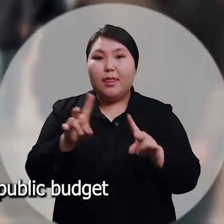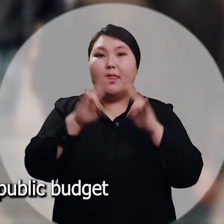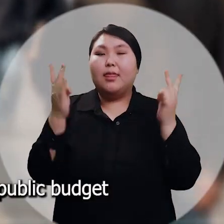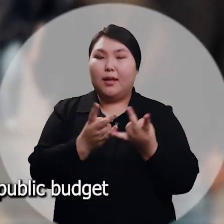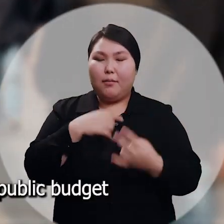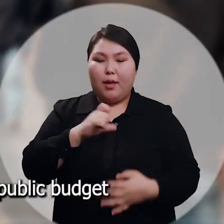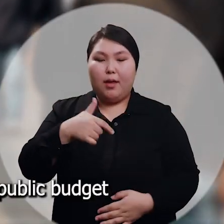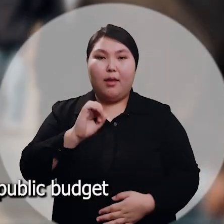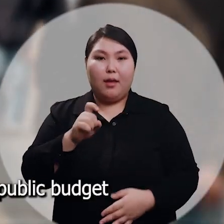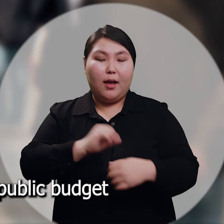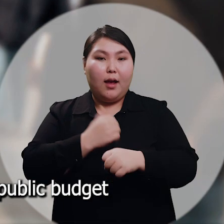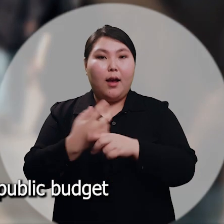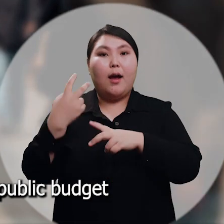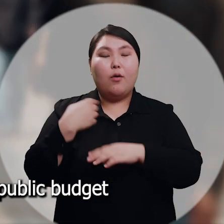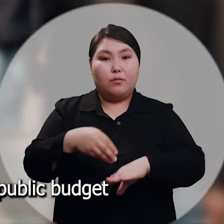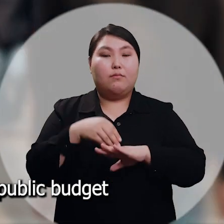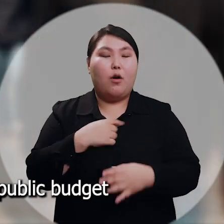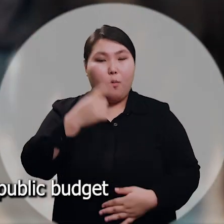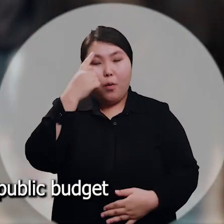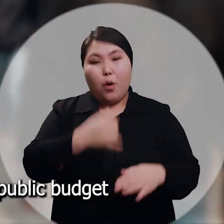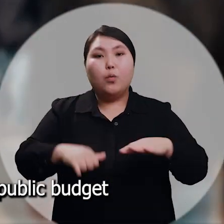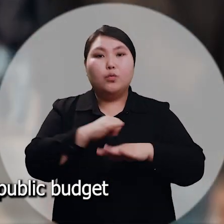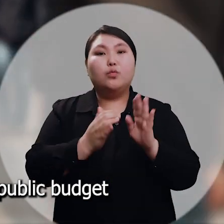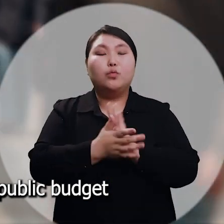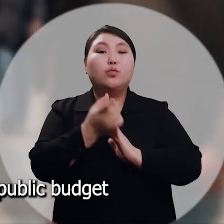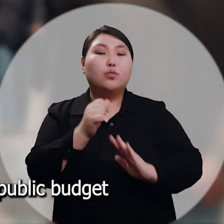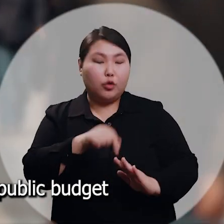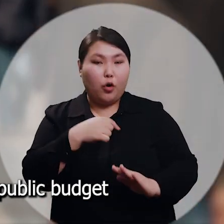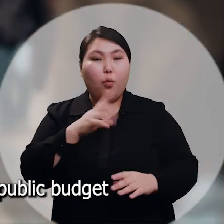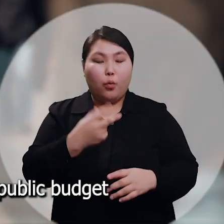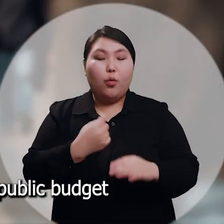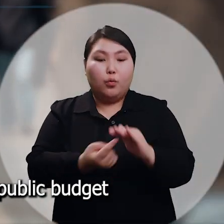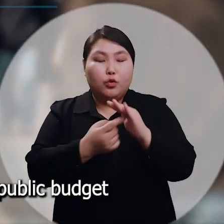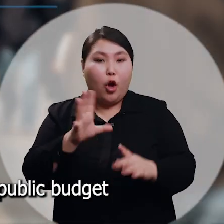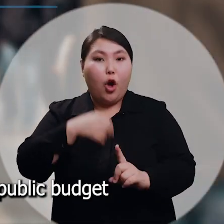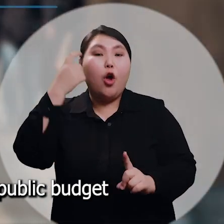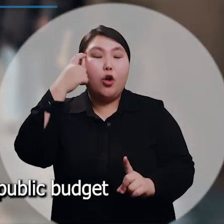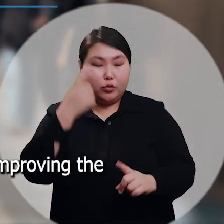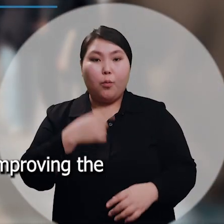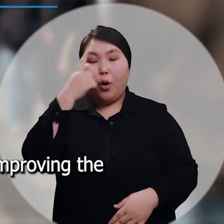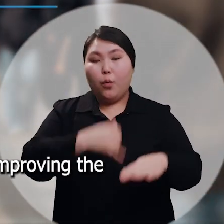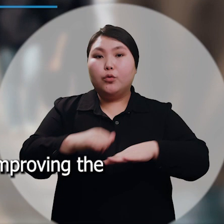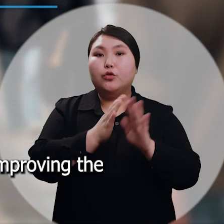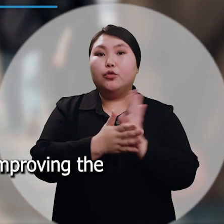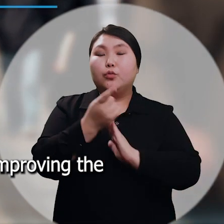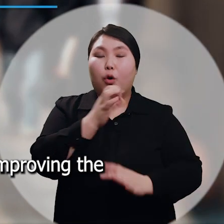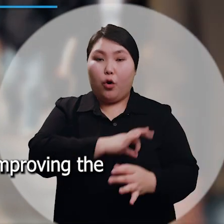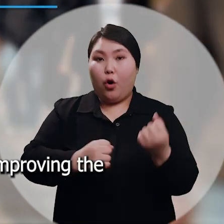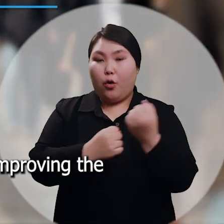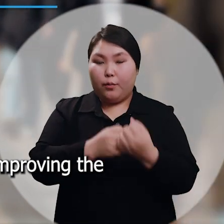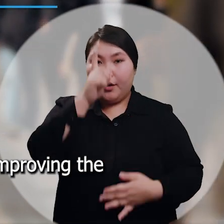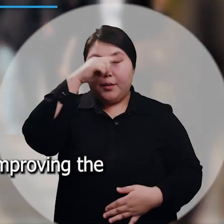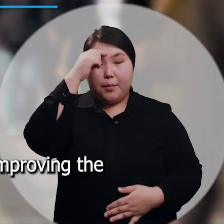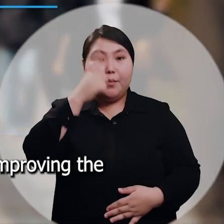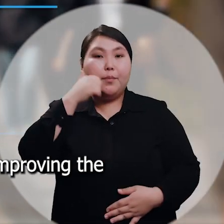Нэг мэн ээгэ хэрэвцэхээг бэхчуүлэхэн монголуусын түсвийн үнцэн олгүлт, монголуусын түсвийн хүрүнг оруғдалт,